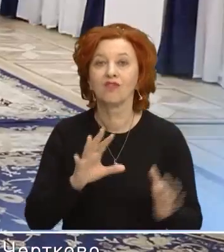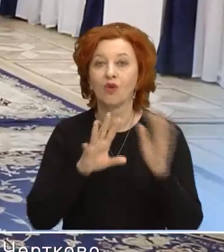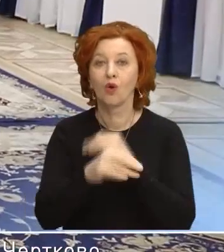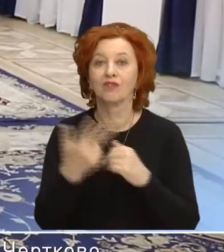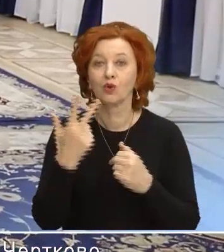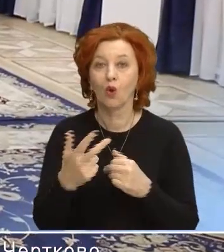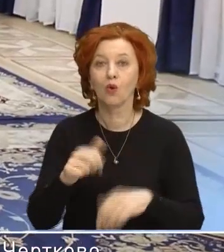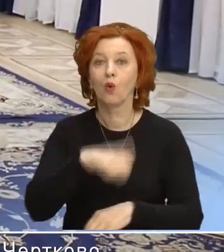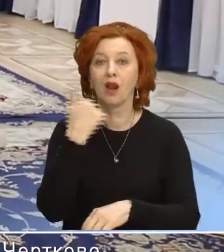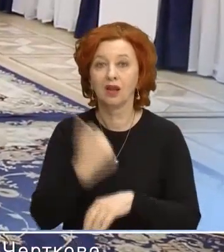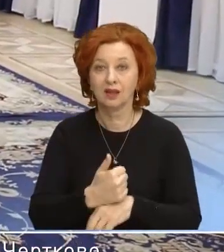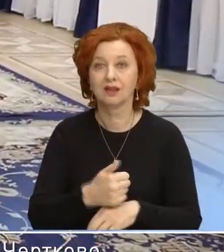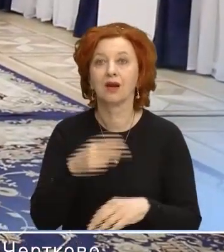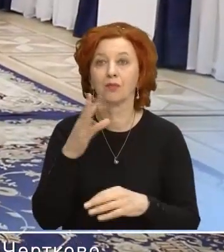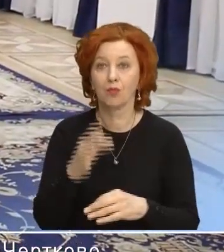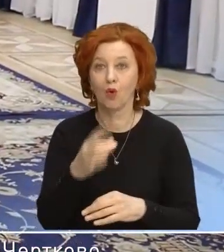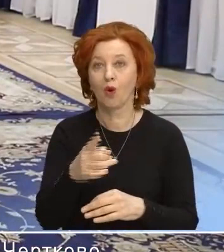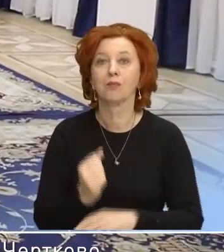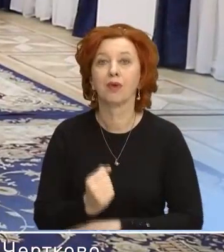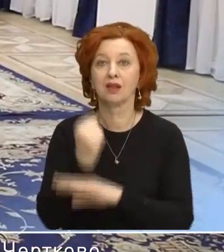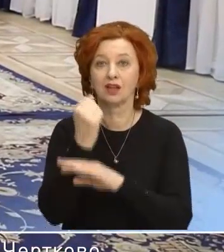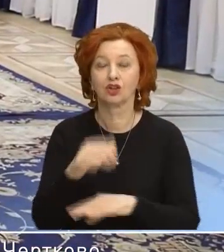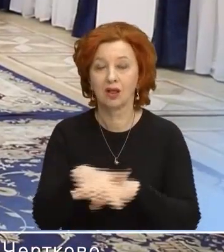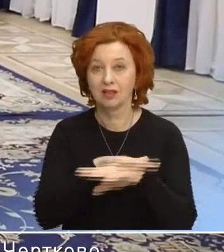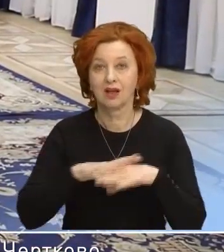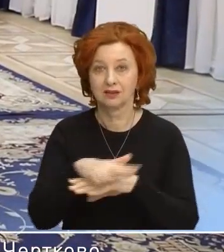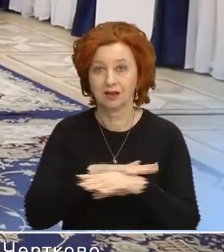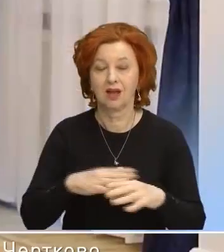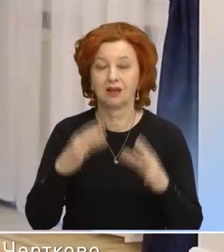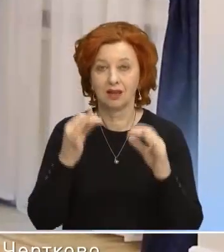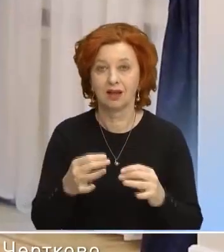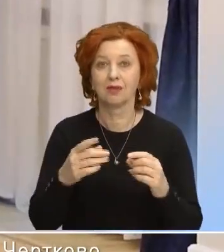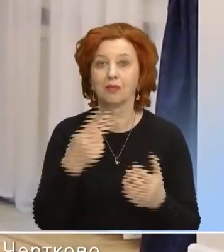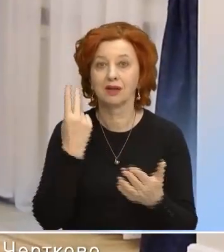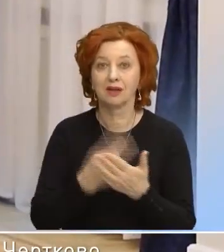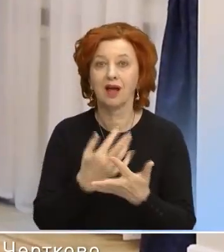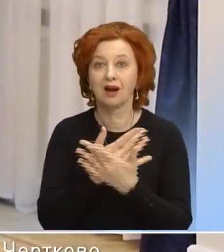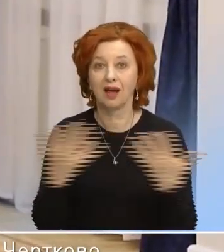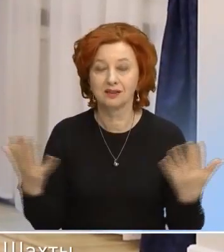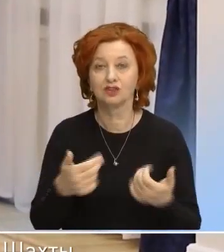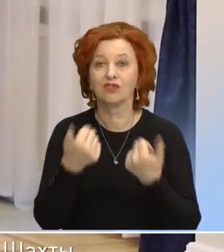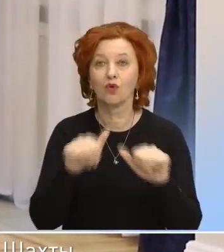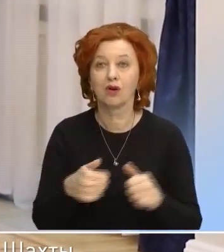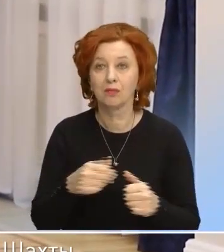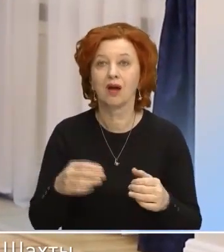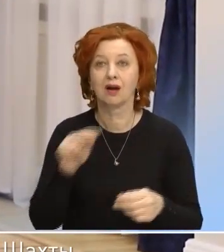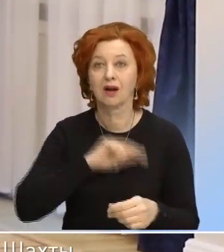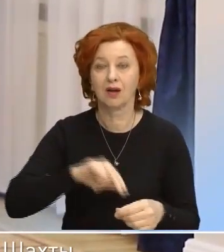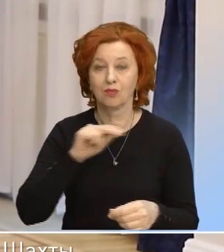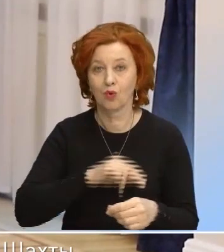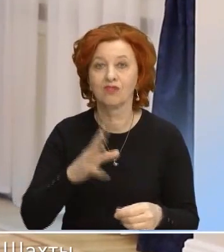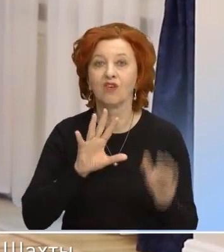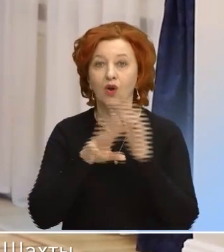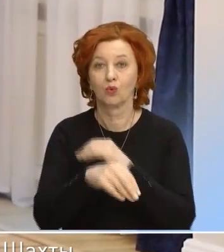тройку лидеров субъектов по уровню поддержки населения в сфере услуг. Предусмотрены различные форматы работы, которые включают в